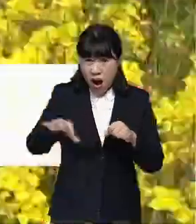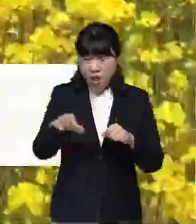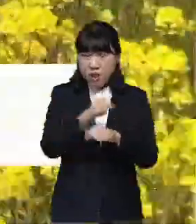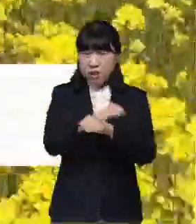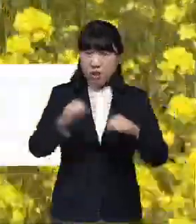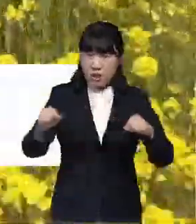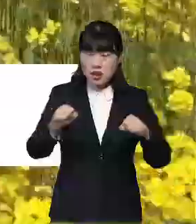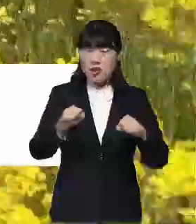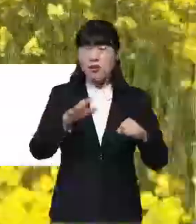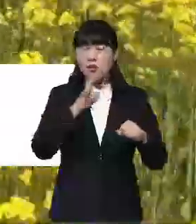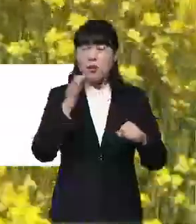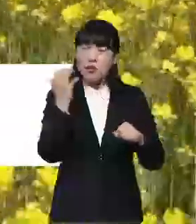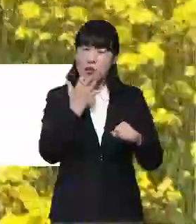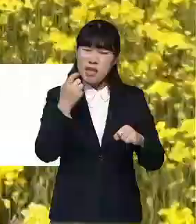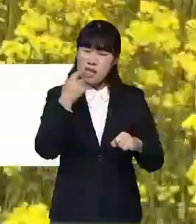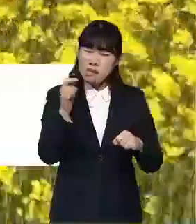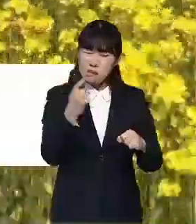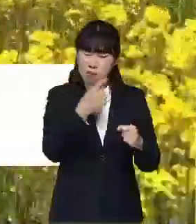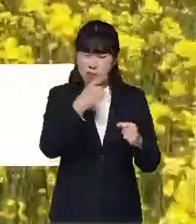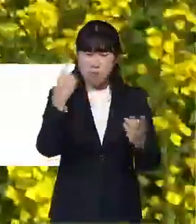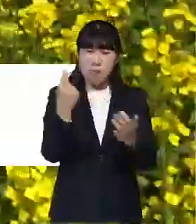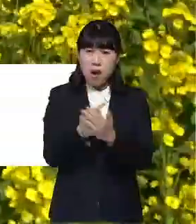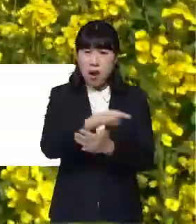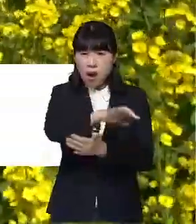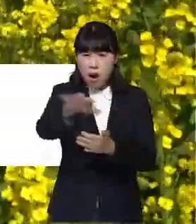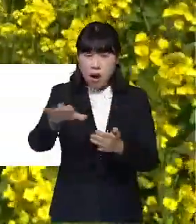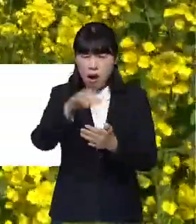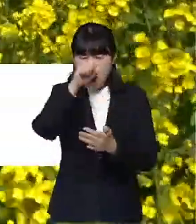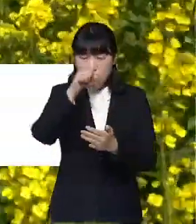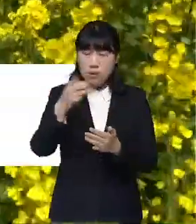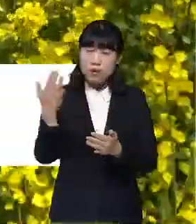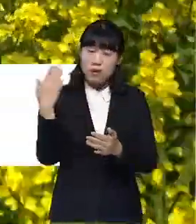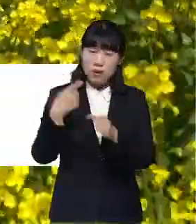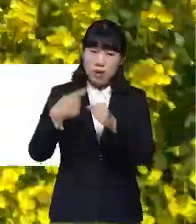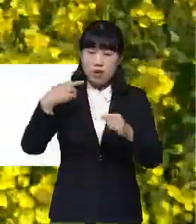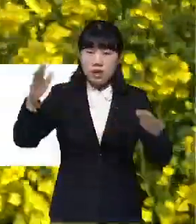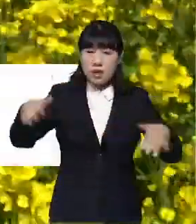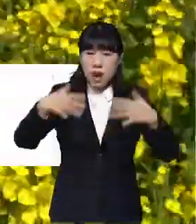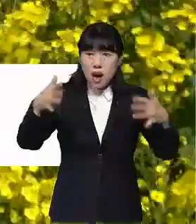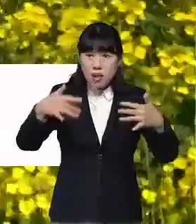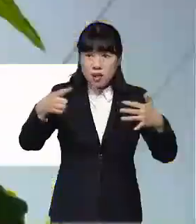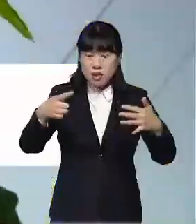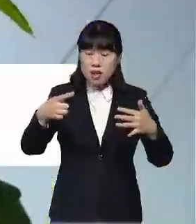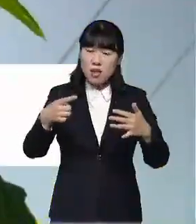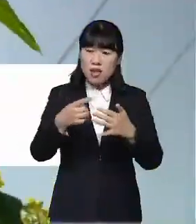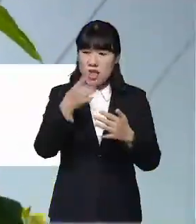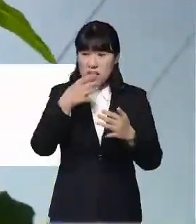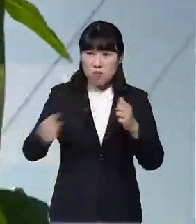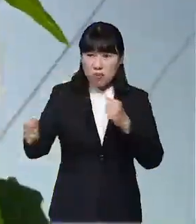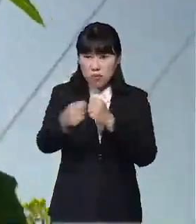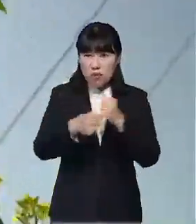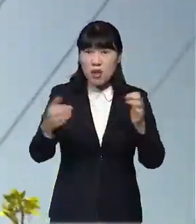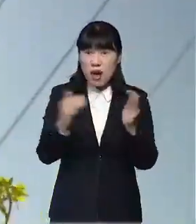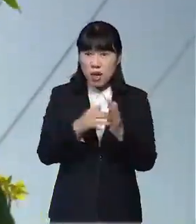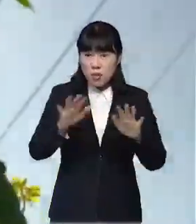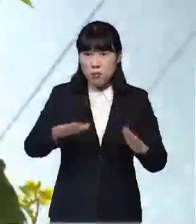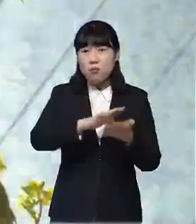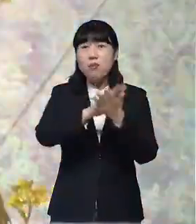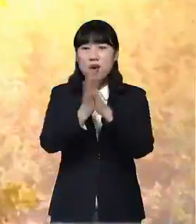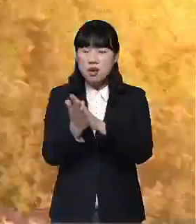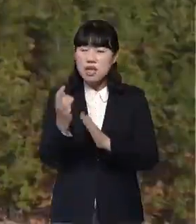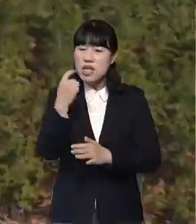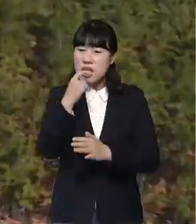물감을 뿌려놓은 듯 온통 노랗습니다. 지난 가을 수확이 끝난 논이 유채밭으로 조성돼 한 폭의 수채화